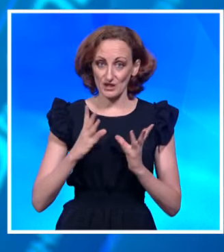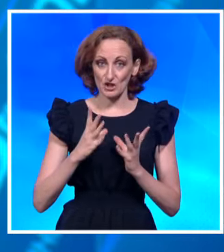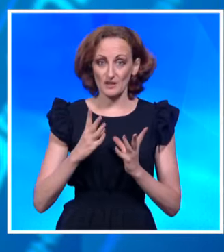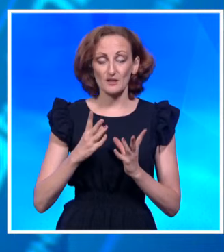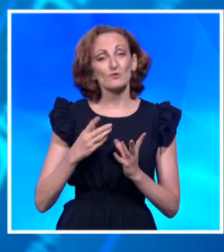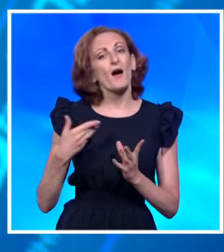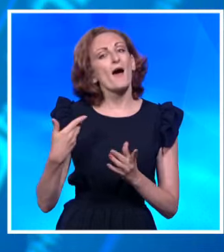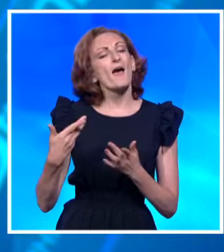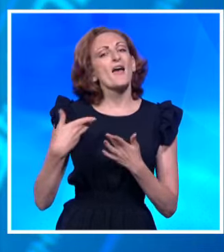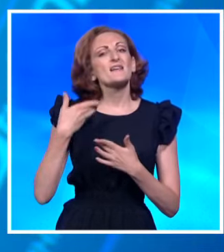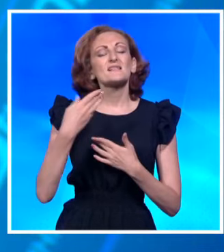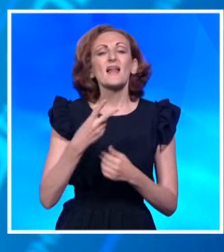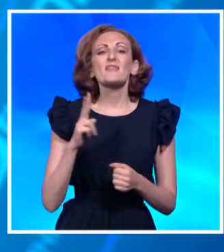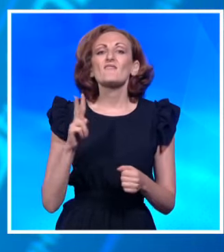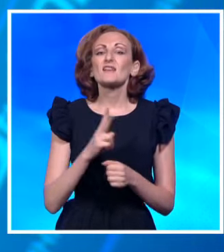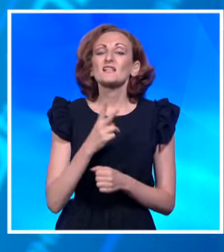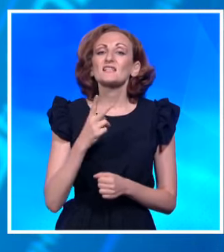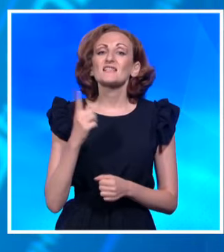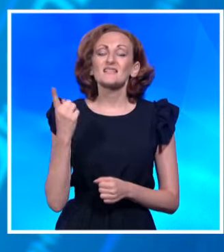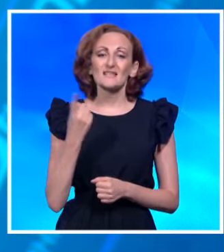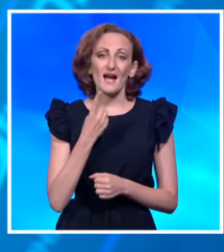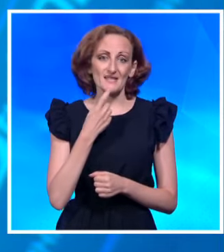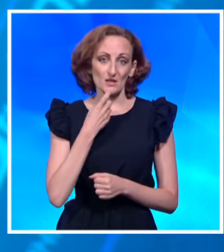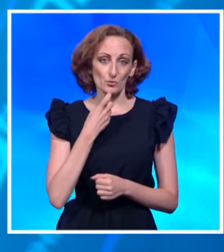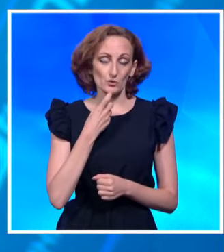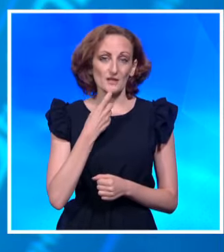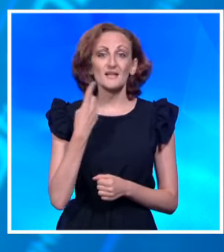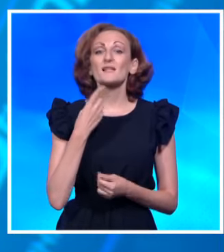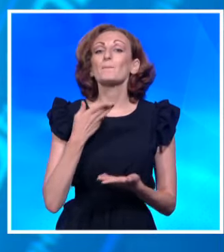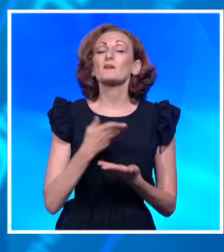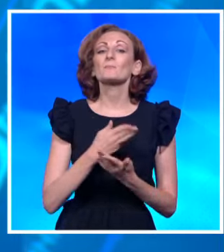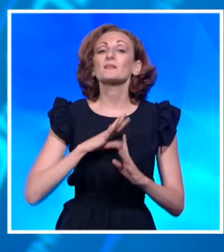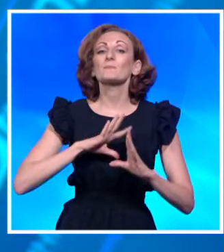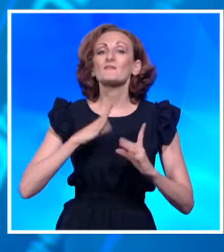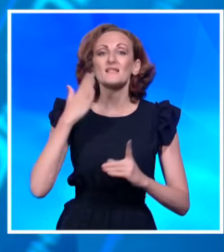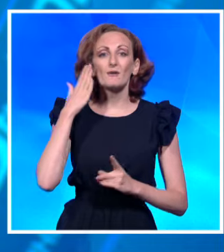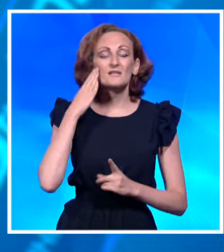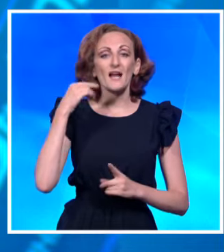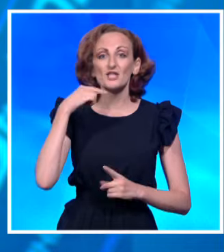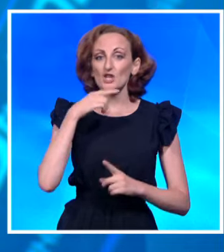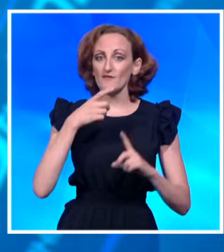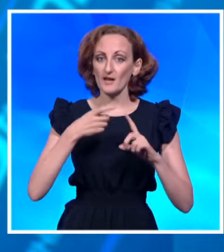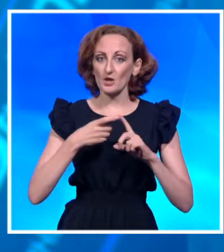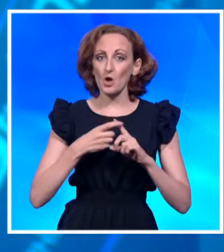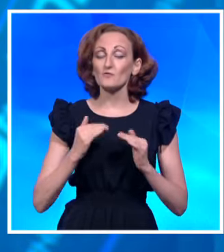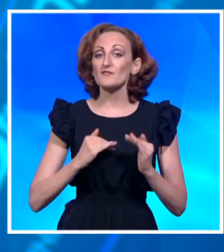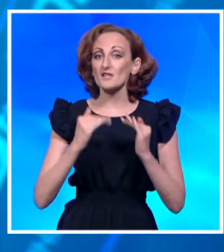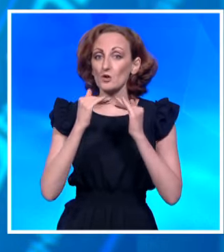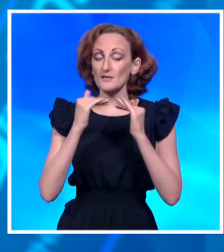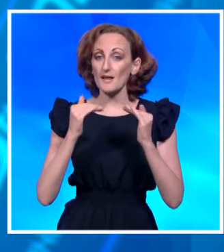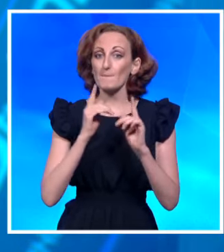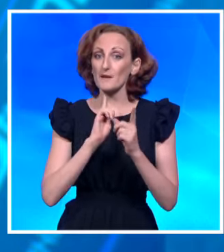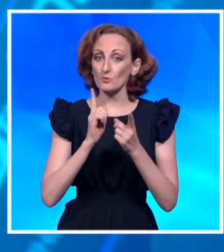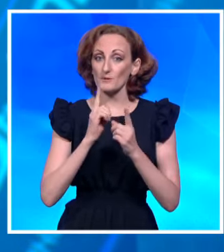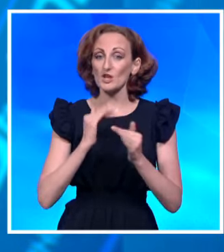2011 година, за първи път имаме в цялата страна червен код, най-високата степен предупреждение за